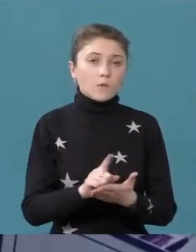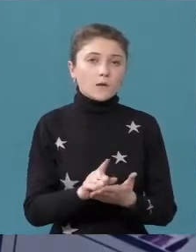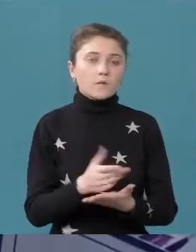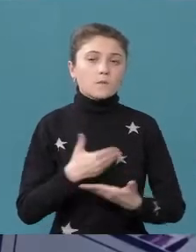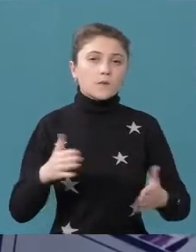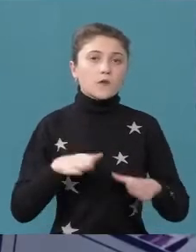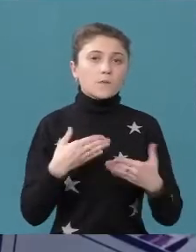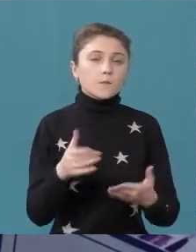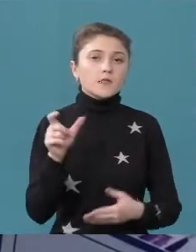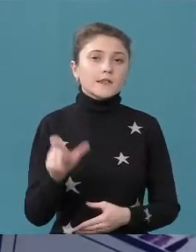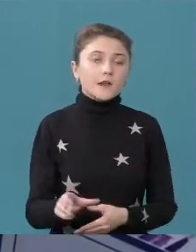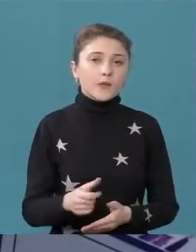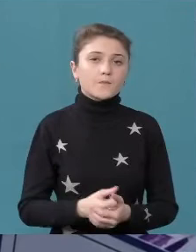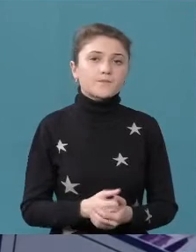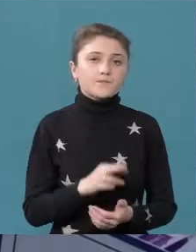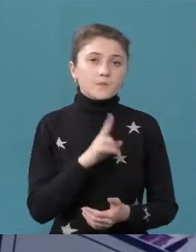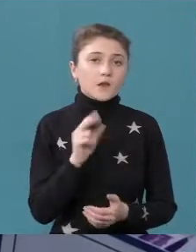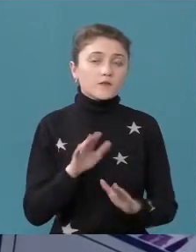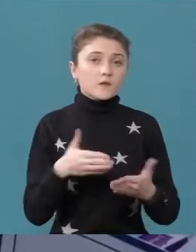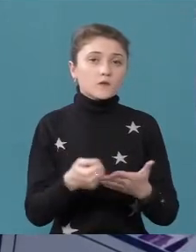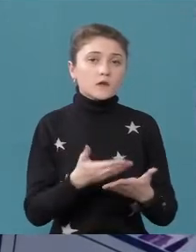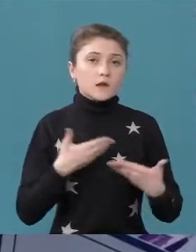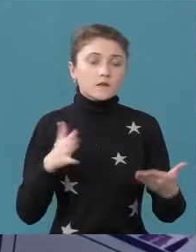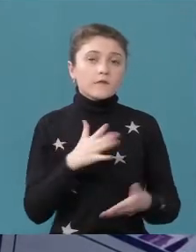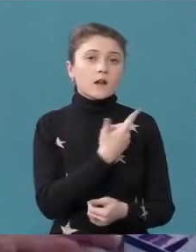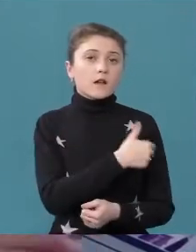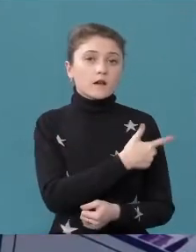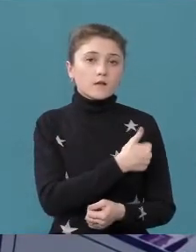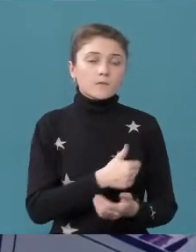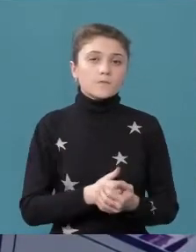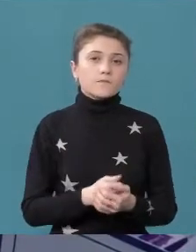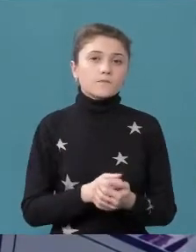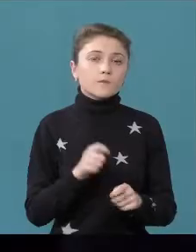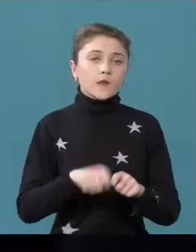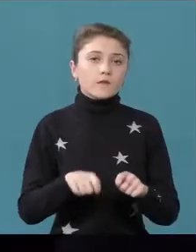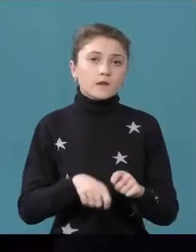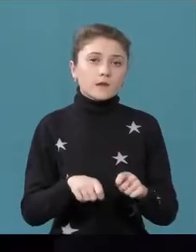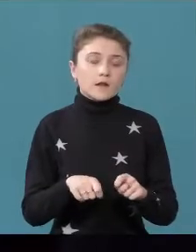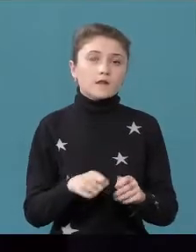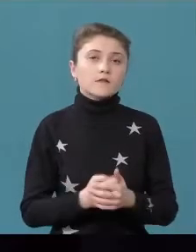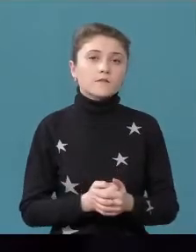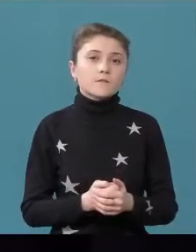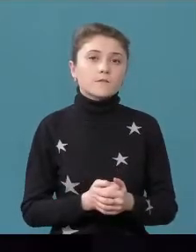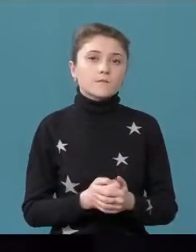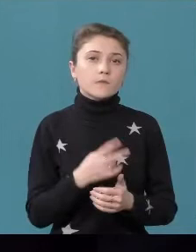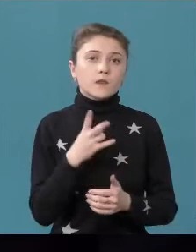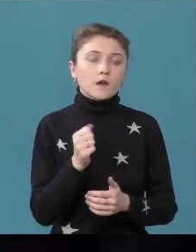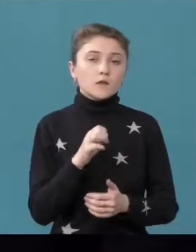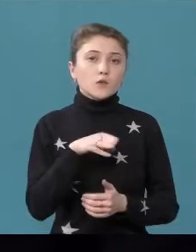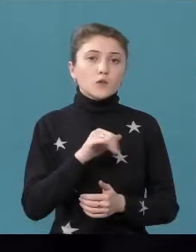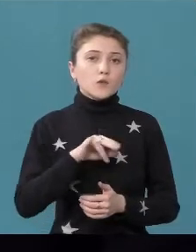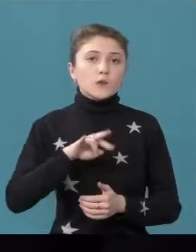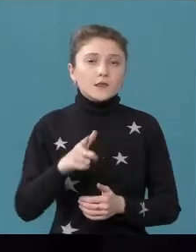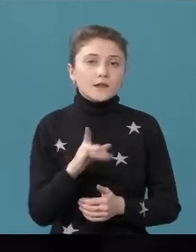пропонуємо пацієнту, людині, яка звернулася до нас в поліклініку, пройти тест діагностики на ступінь ризиків для